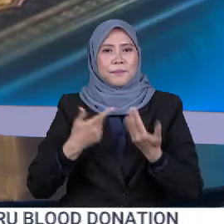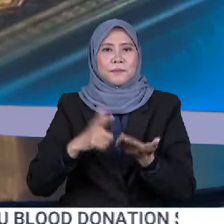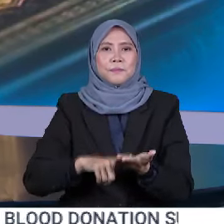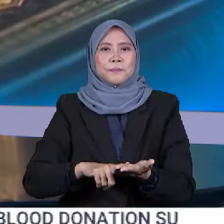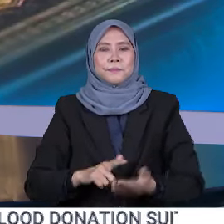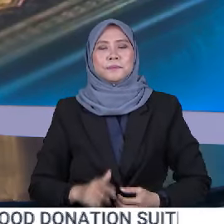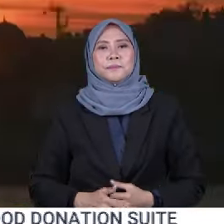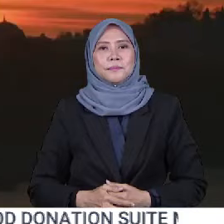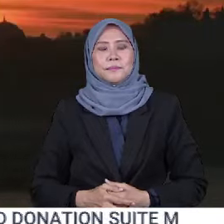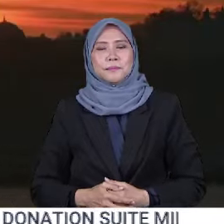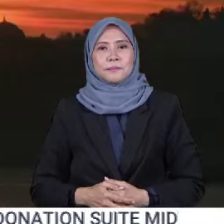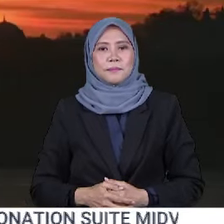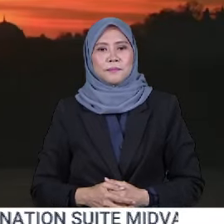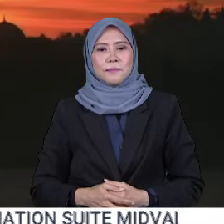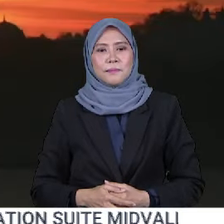laporannya.